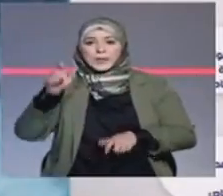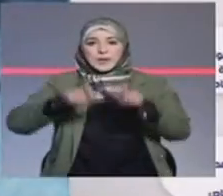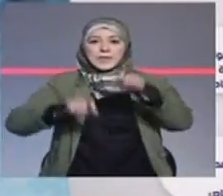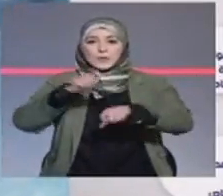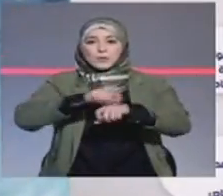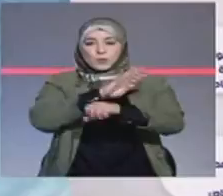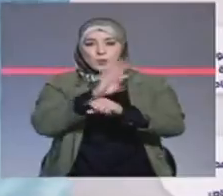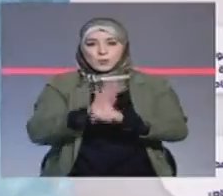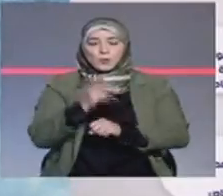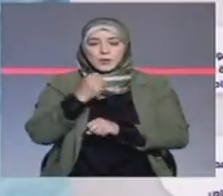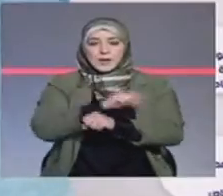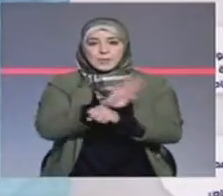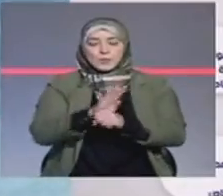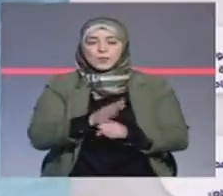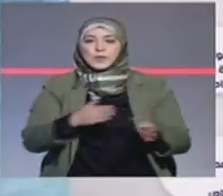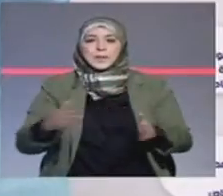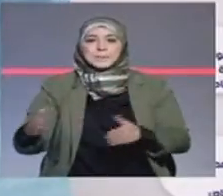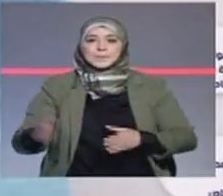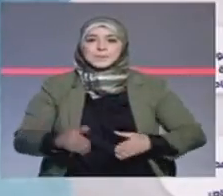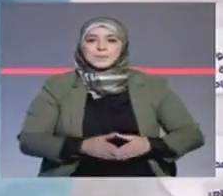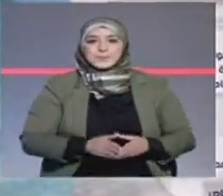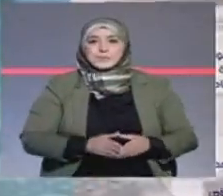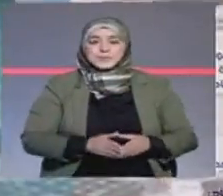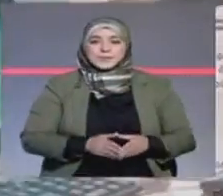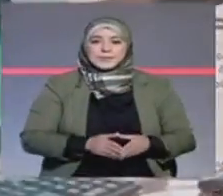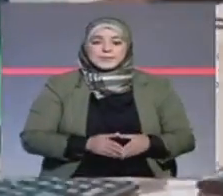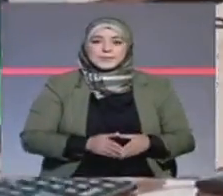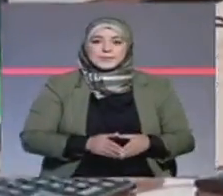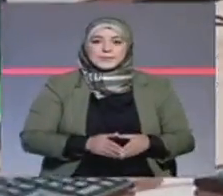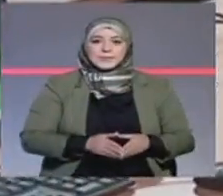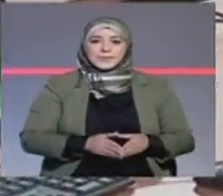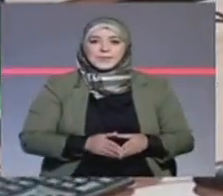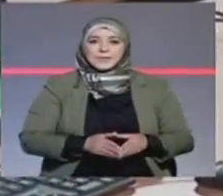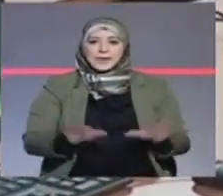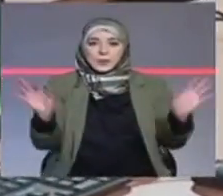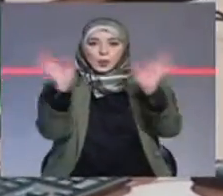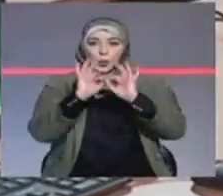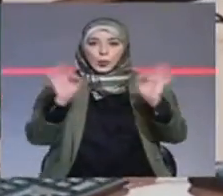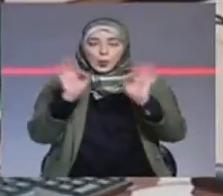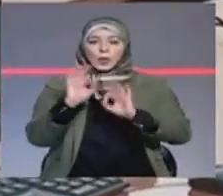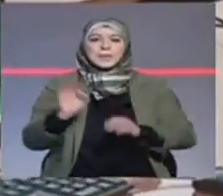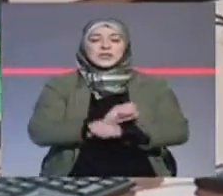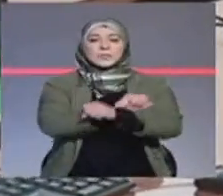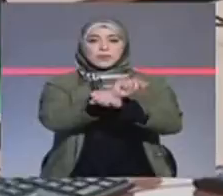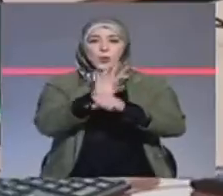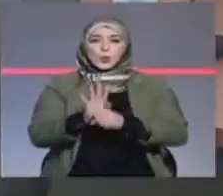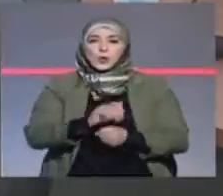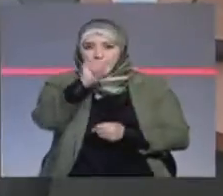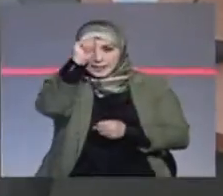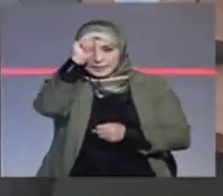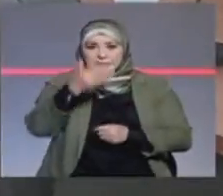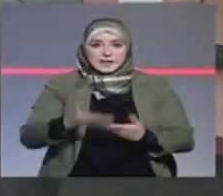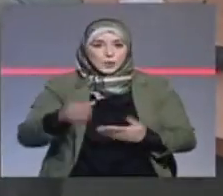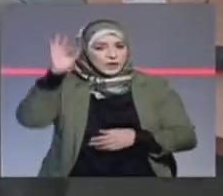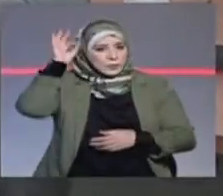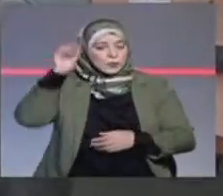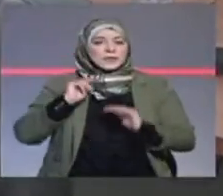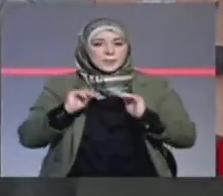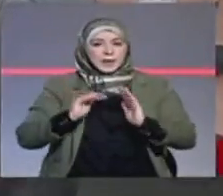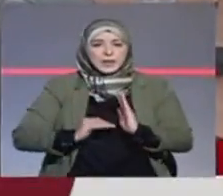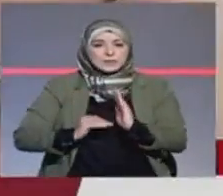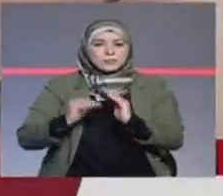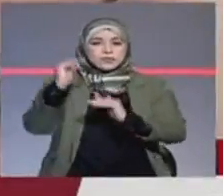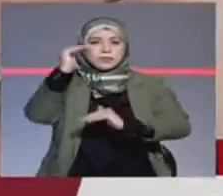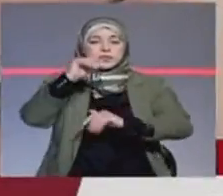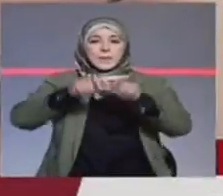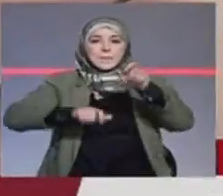إصابة بفيروس كورونا. لا وجود للسلالة الهندية إلى حد الآن في تونس، رغم ارتفاع نسبة ظهور